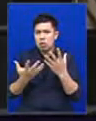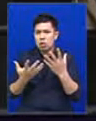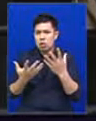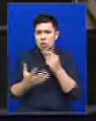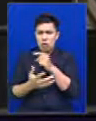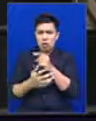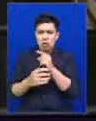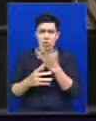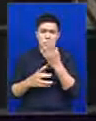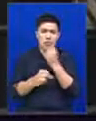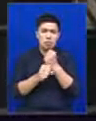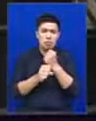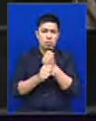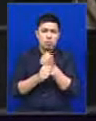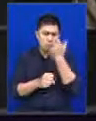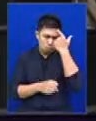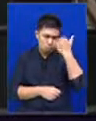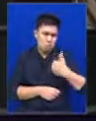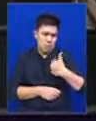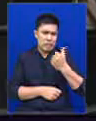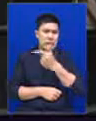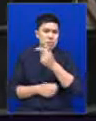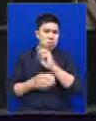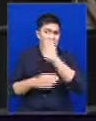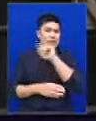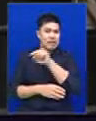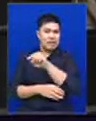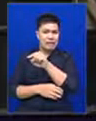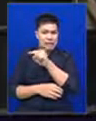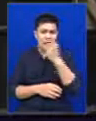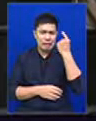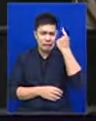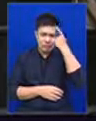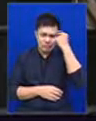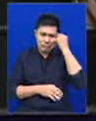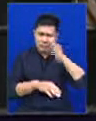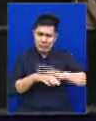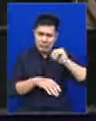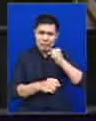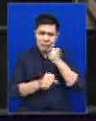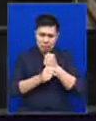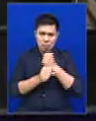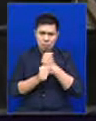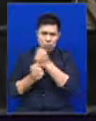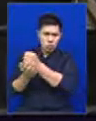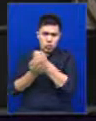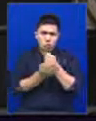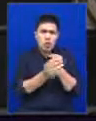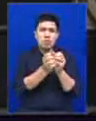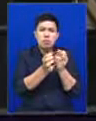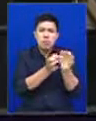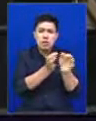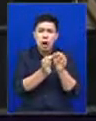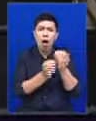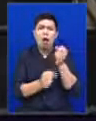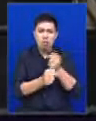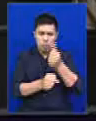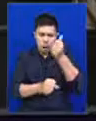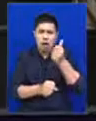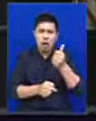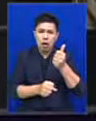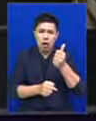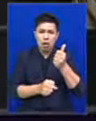ริษัทโรงหล่อก็คงมั่นใจว่าเอกชนนั้นมีความรู้ความสามารถที่จะมาให้คำปรึกษาได้แล้วก็มี